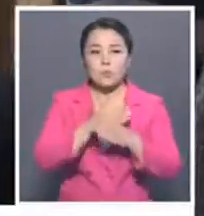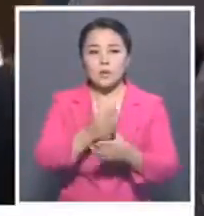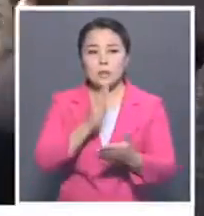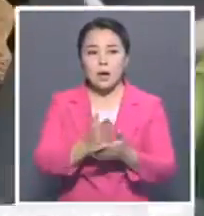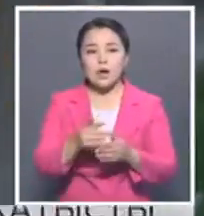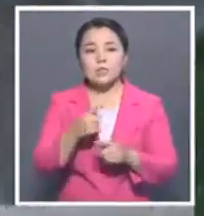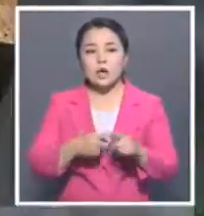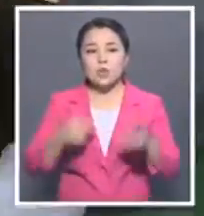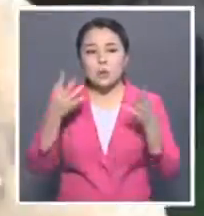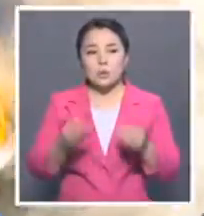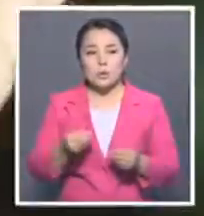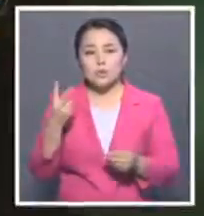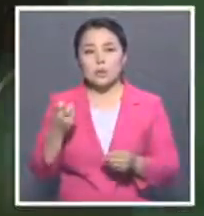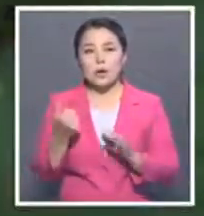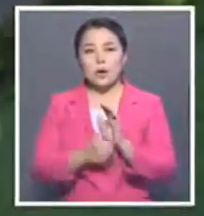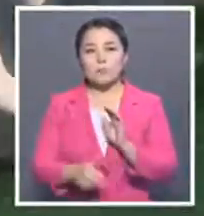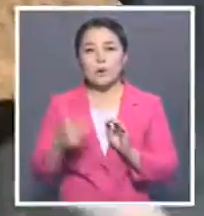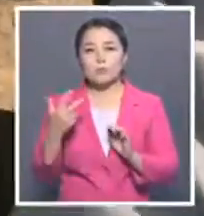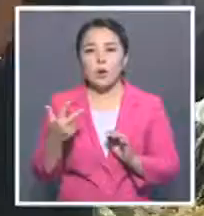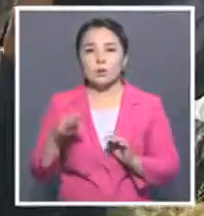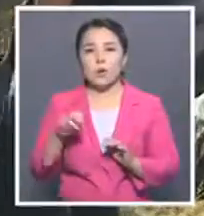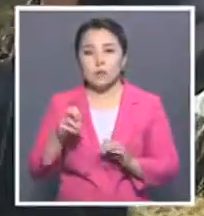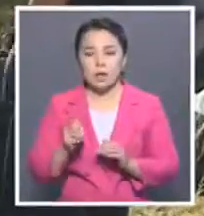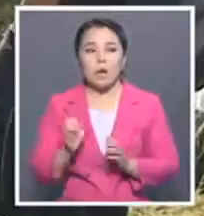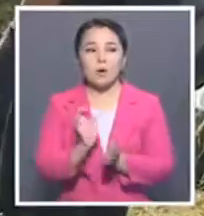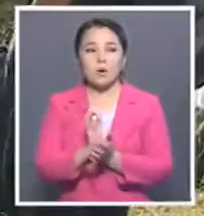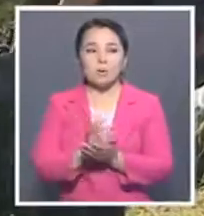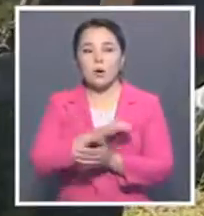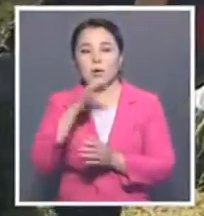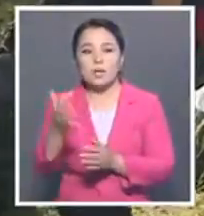Жарты күннің өзінде 263 тонна қоқыс жиналып шығарылды.